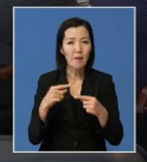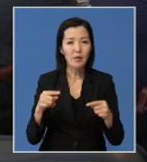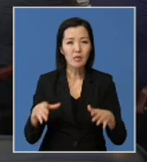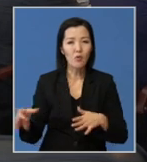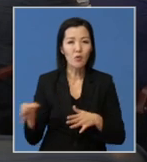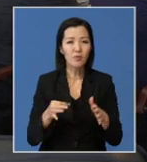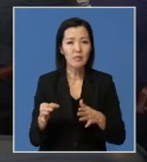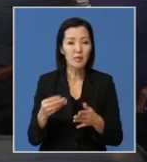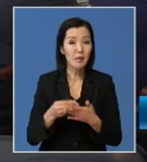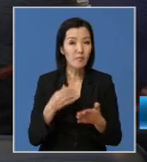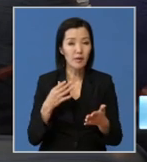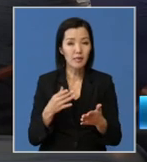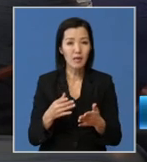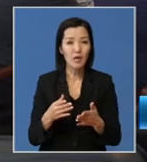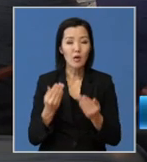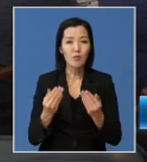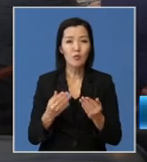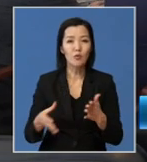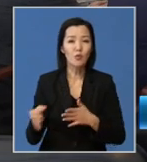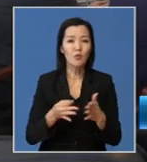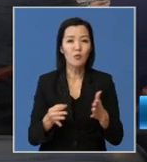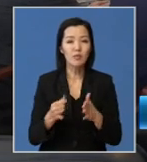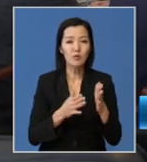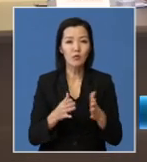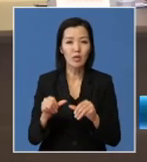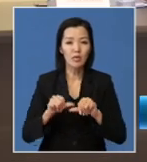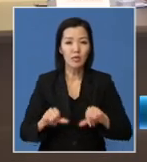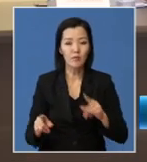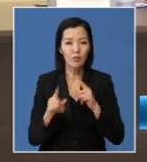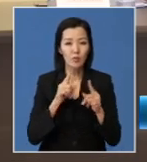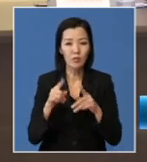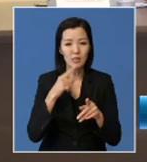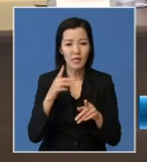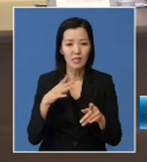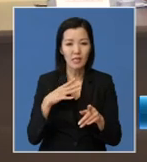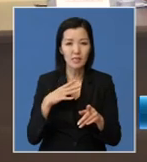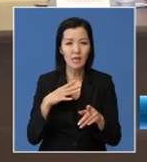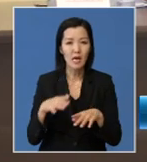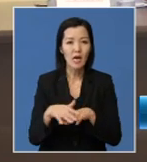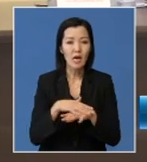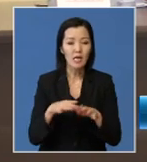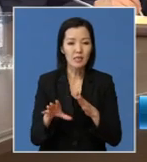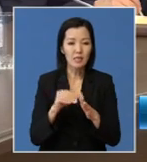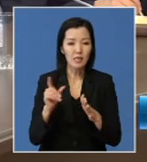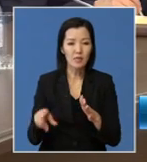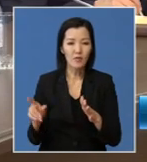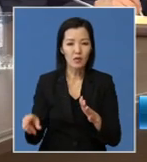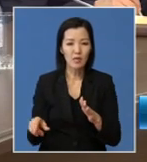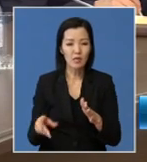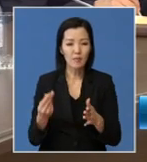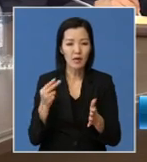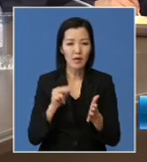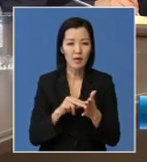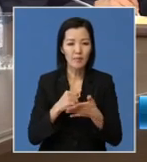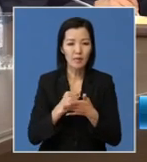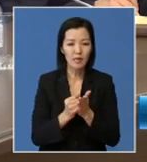облыстармен салыстырғанда қымбатырақ. Бұл жөнінде облыстық мәслихаттың тұрақты комиссиясы отырысында айтылды. халық қалаулары баға белгілеу мәселесіне баса назар